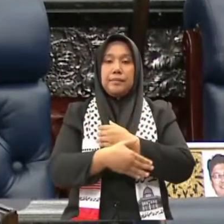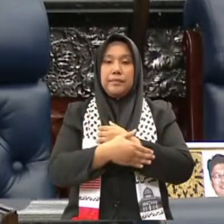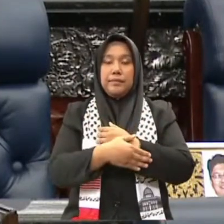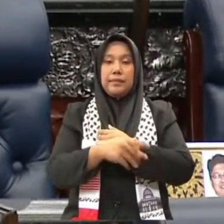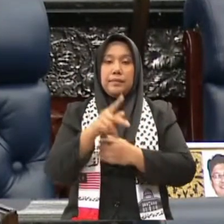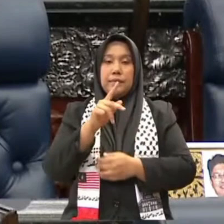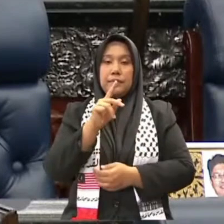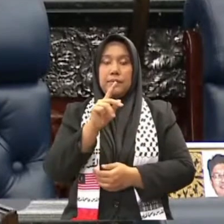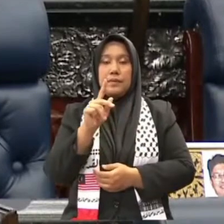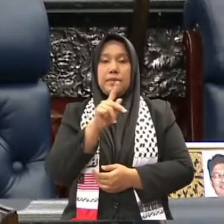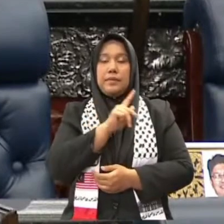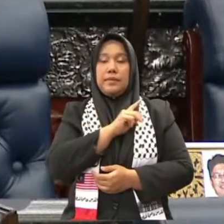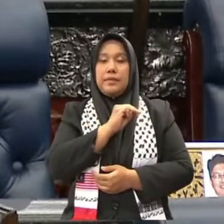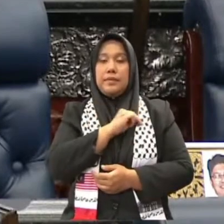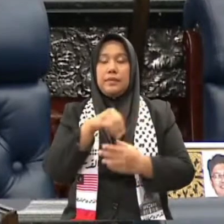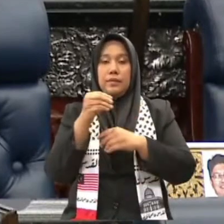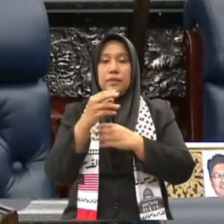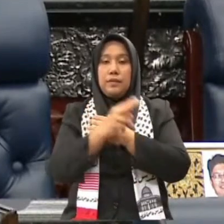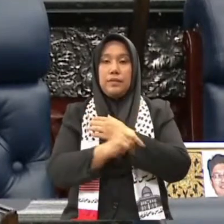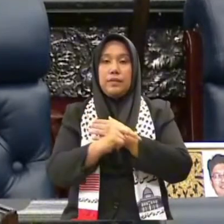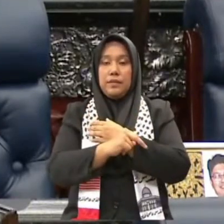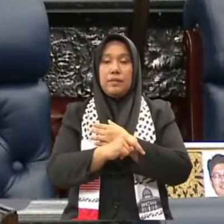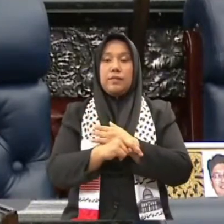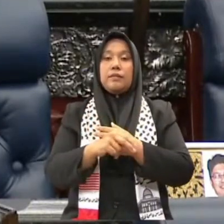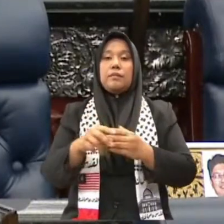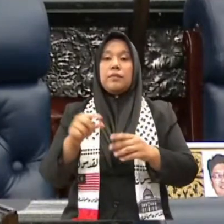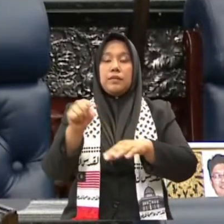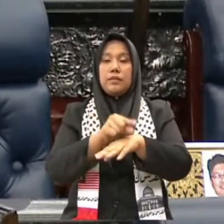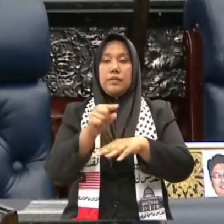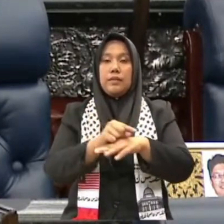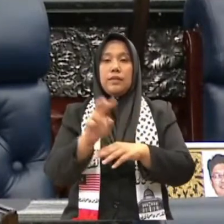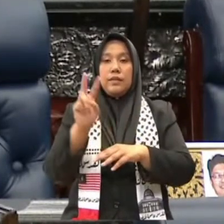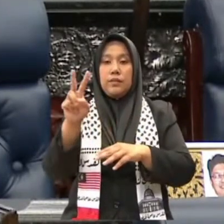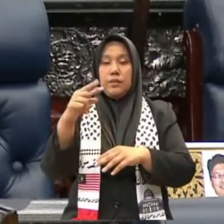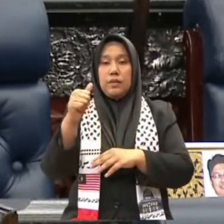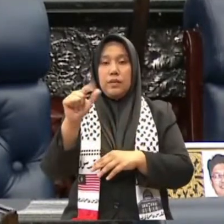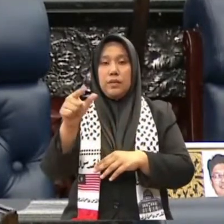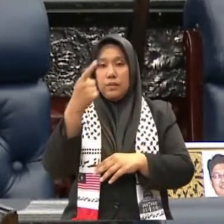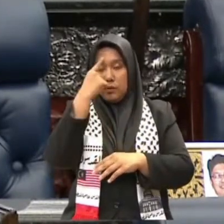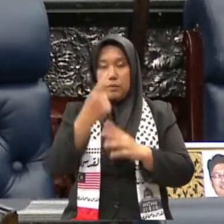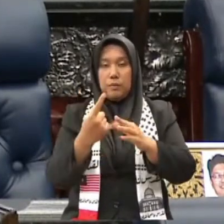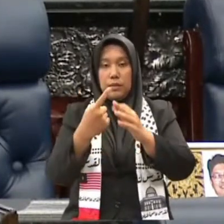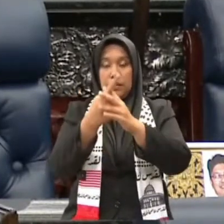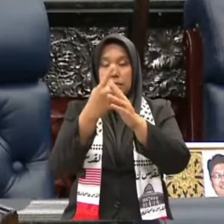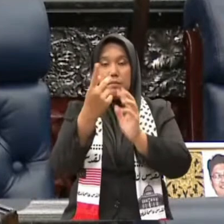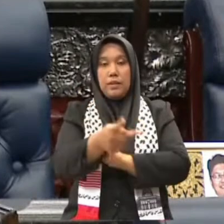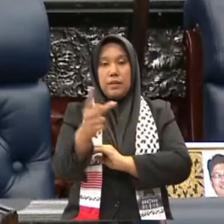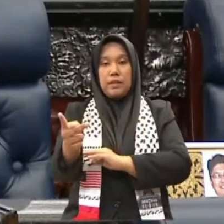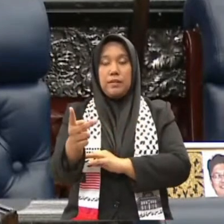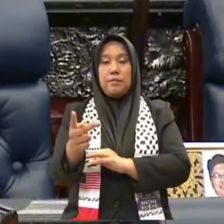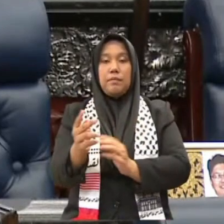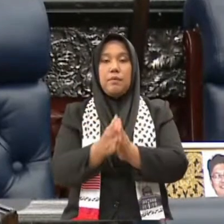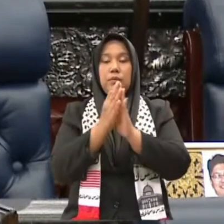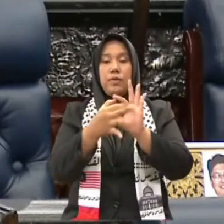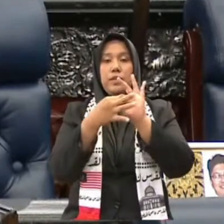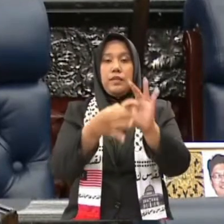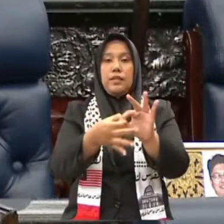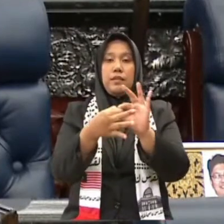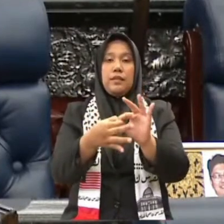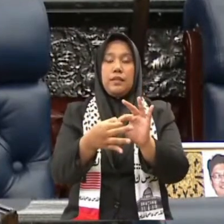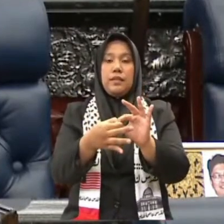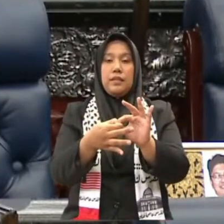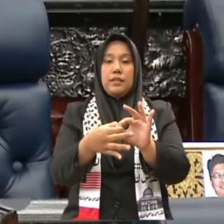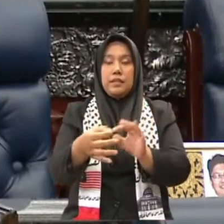platform-platform dua hala yang sedia ada untuk membangkitkan perkara ini dan memohon kerjasama kerajaan asing